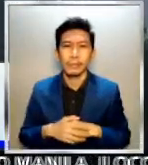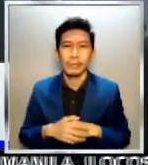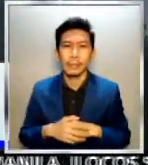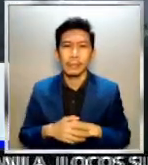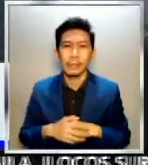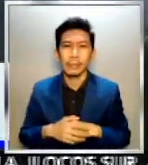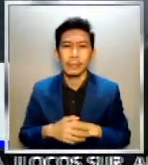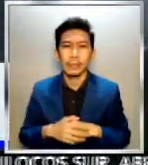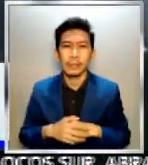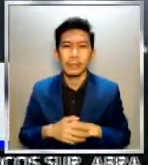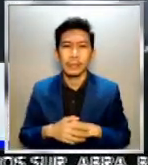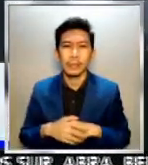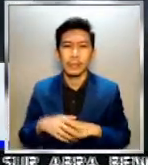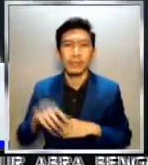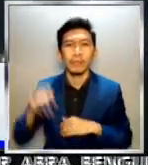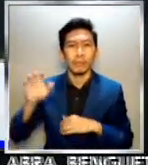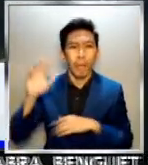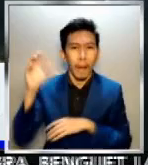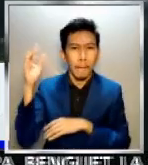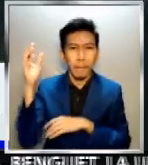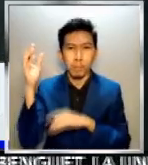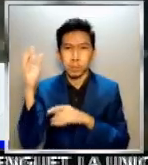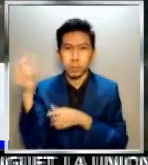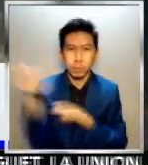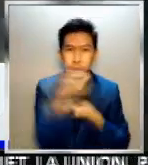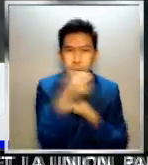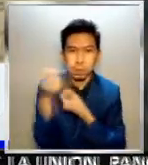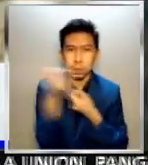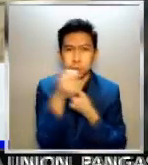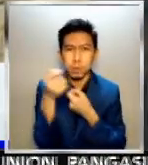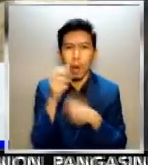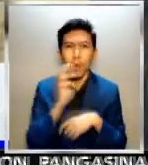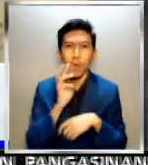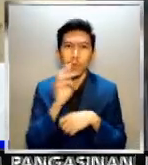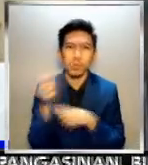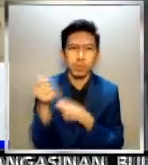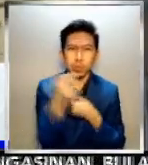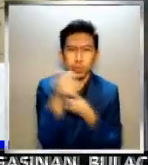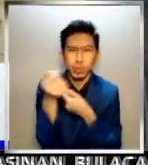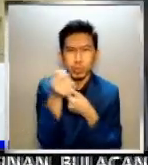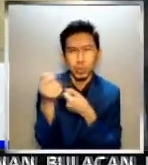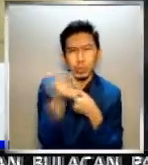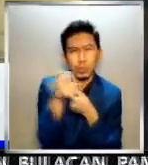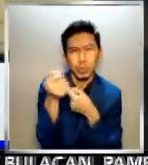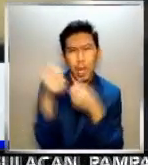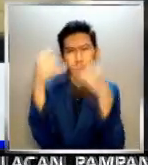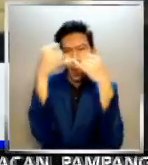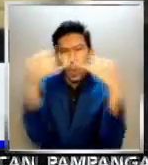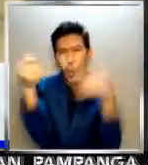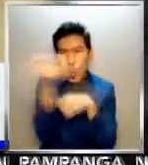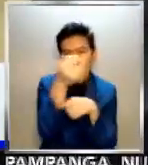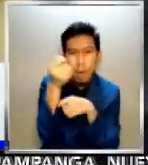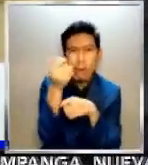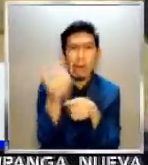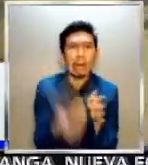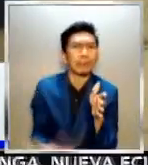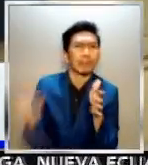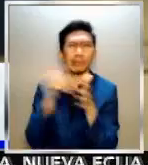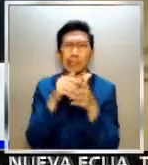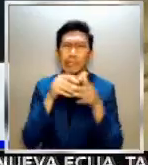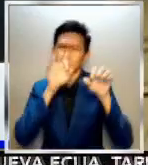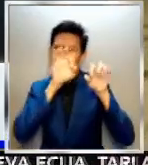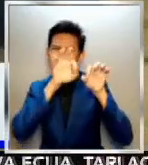Pag-responde ng mga bumbero, binomba ng tubig ang mga umaapoy na kawat. Pero muli na naman itong umusok at nagliyab.